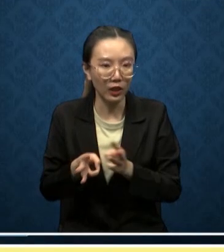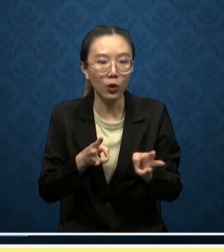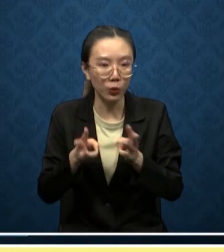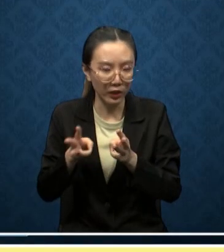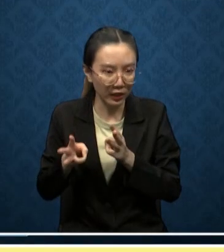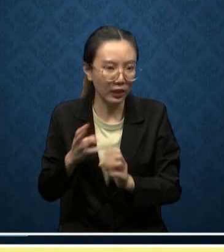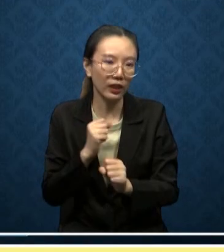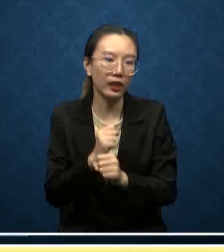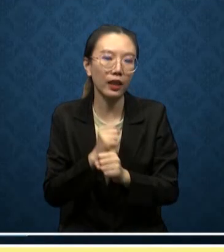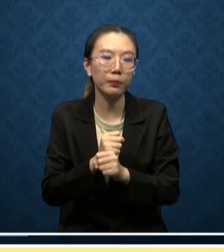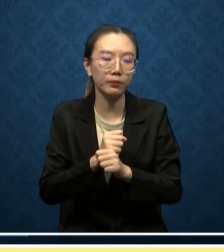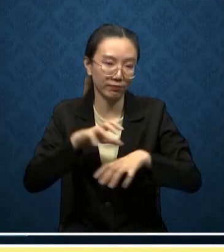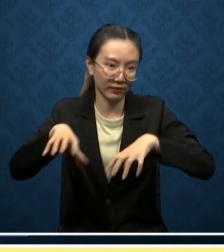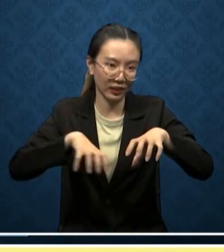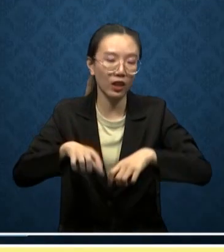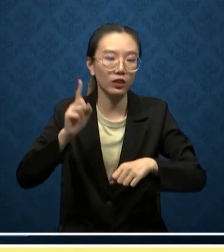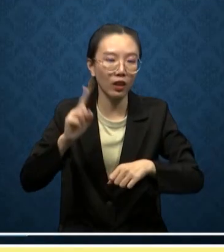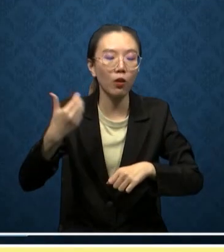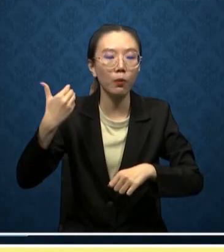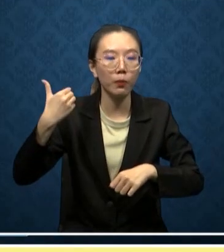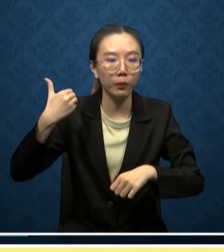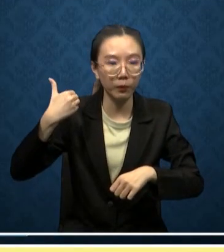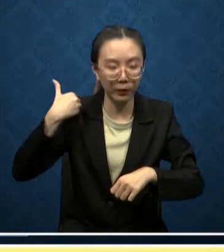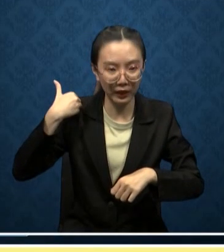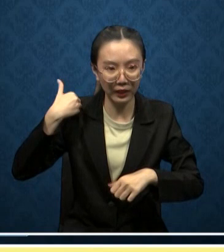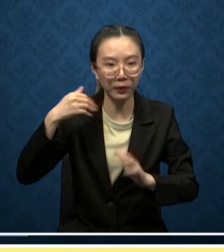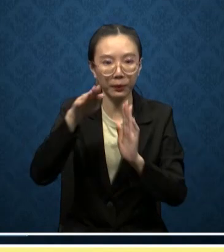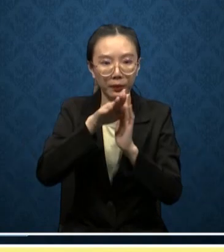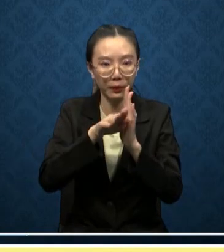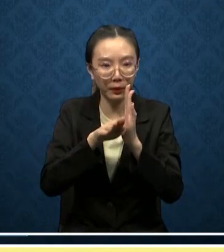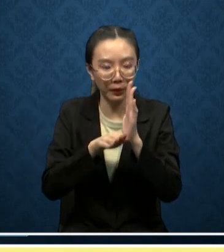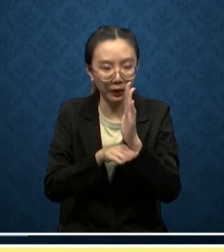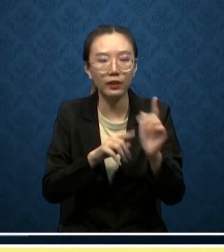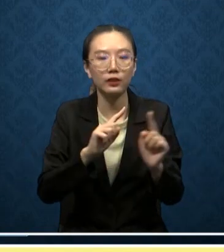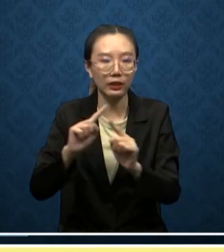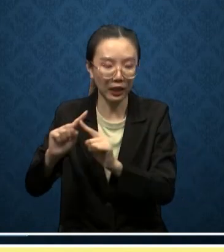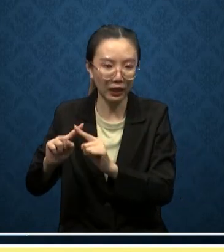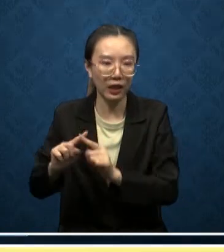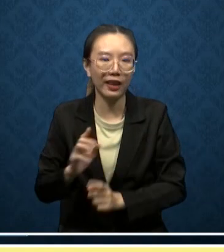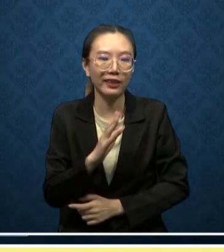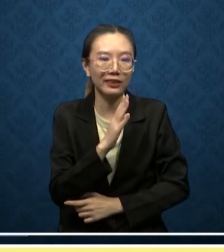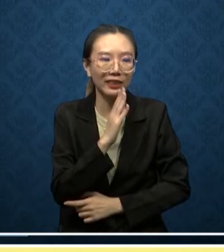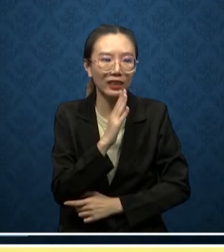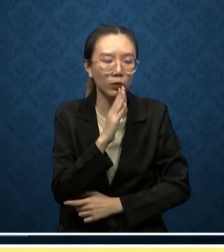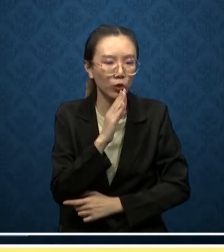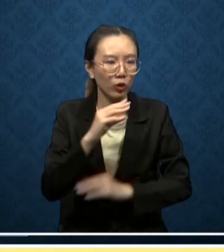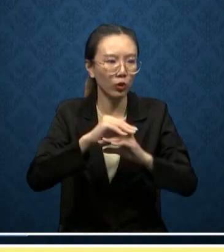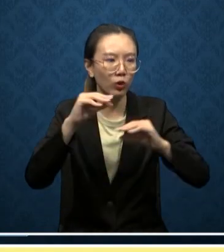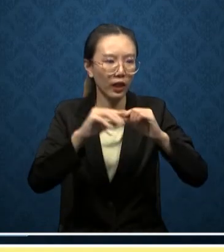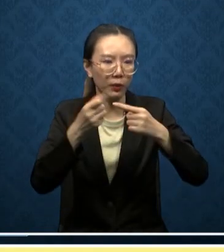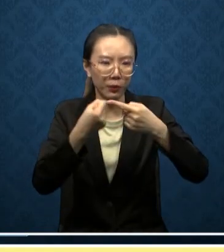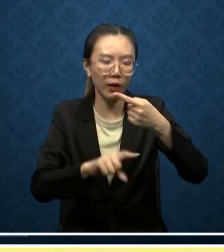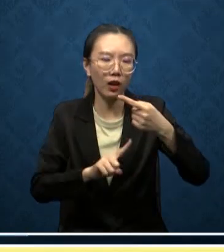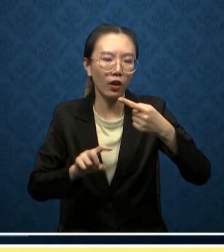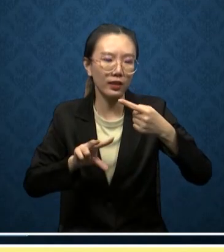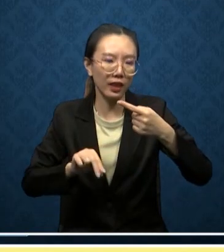ขับเคลื่อนเรื่องแปลงใหญ่มันต้องมีองค์ประกอบที่ครบถ้วนถ้าบอกว่าไปดูบัญชีตรวจบัญชีแล้วเป็นหนใน138โครงการที่อยู่ภาย